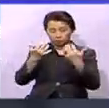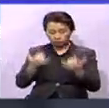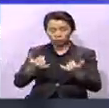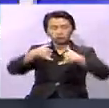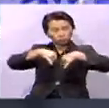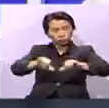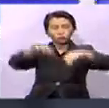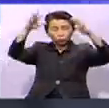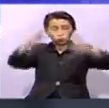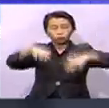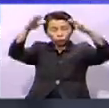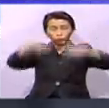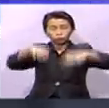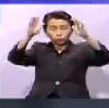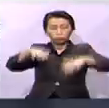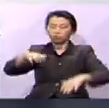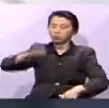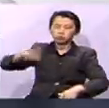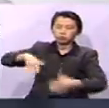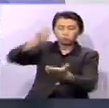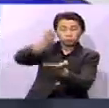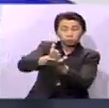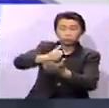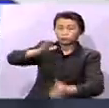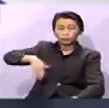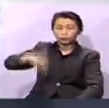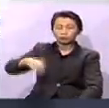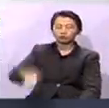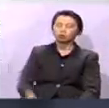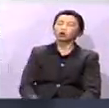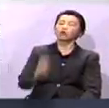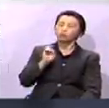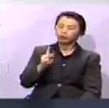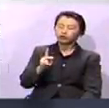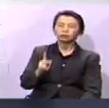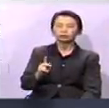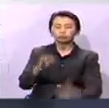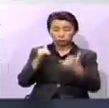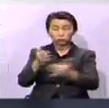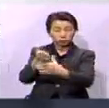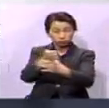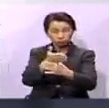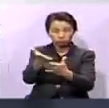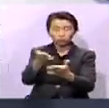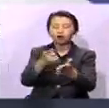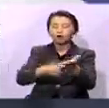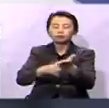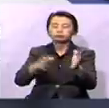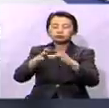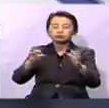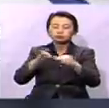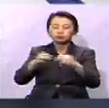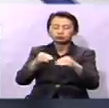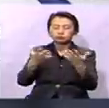lagi hujan berterusan dan masih lagi belum berhentilah. Baik-baik. Liza boleh kongsikan antara perkembangan ataupun